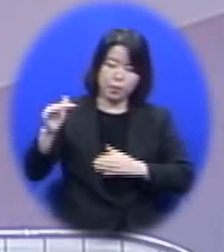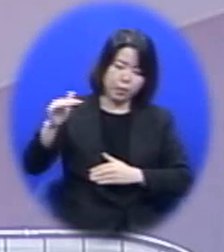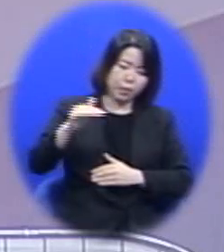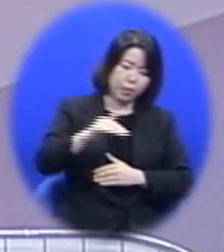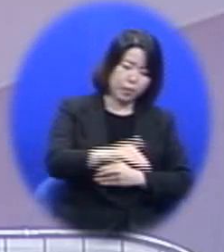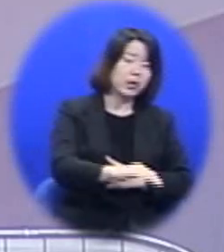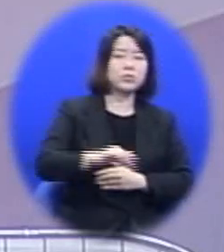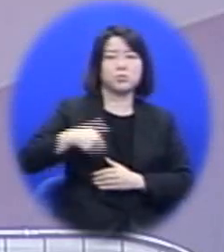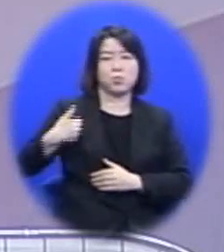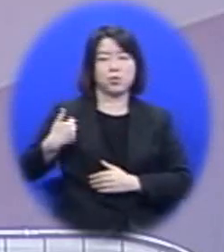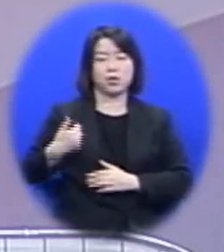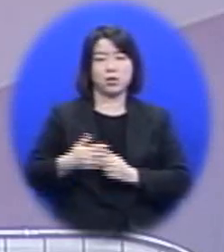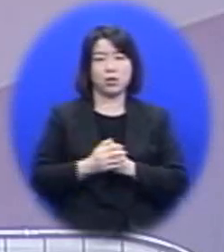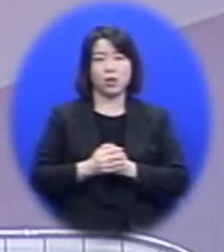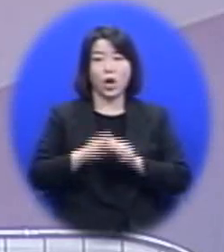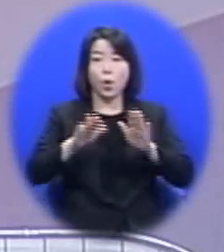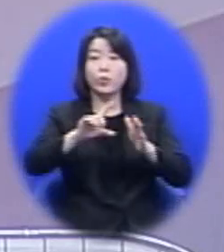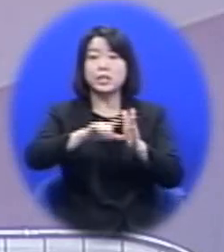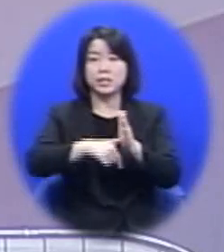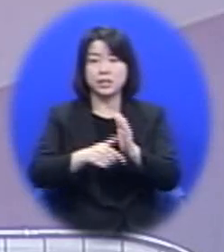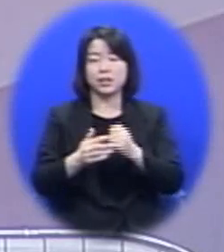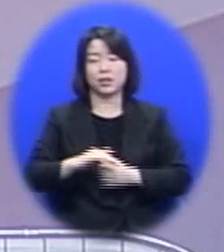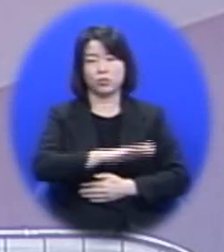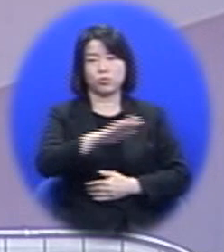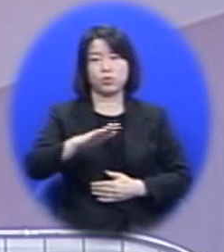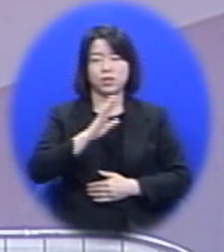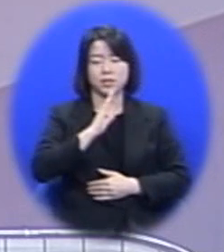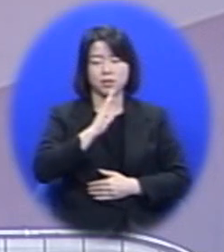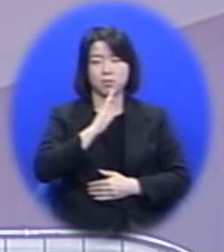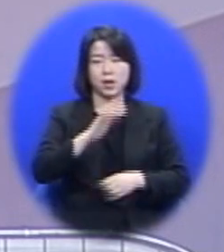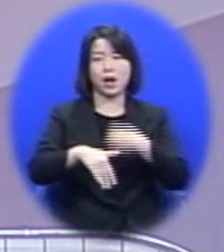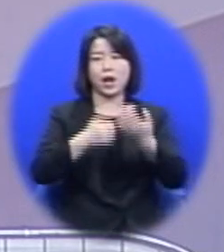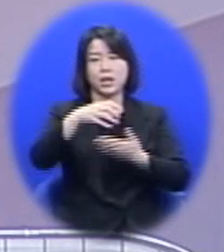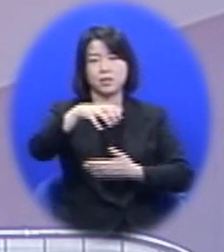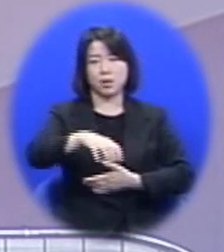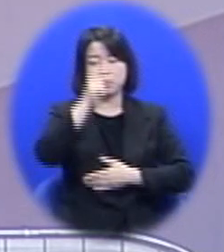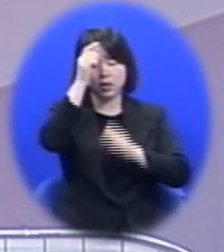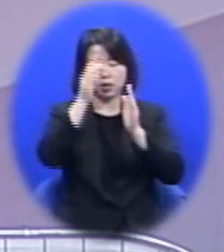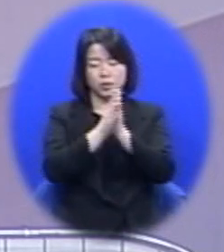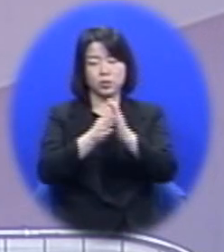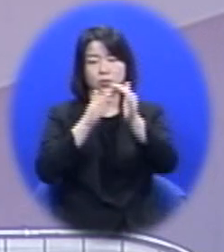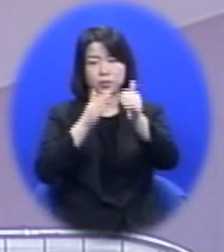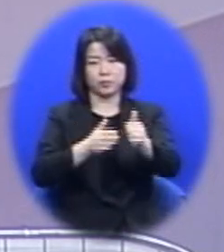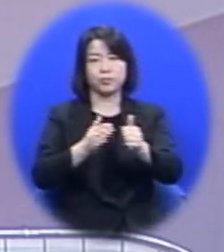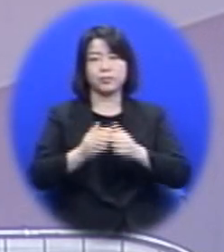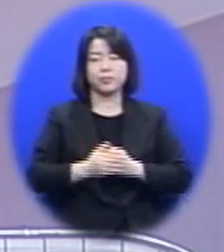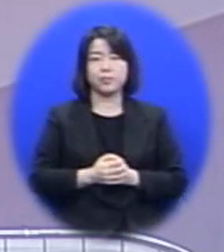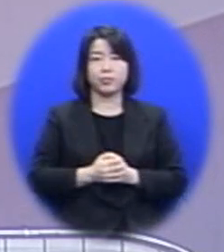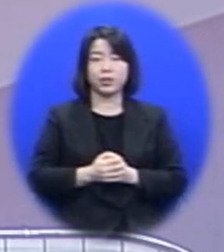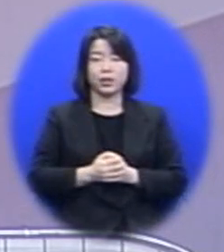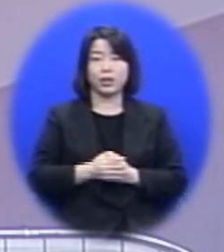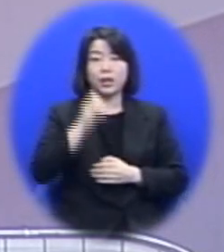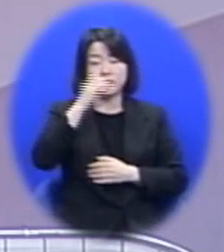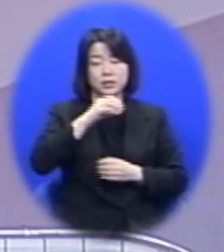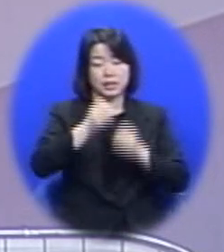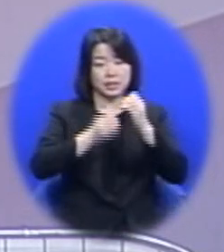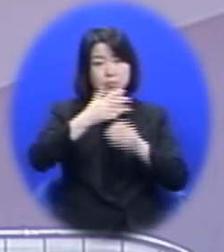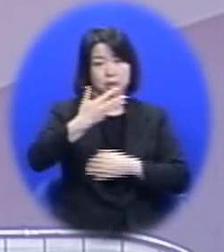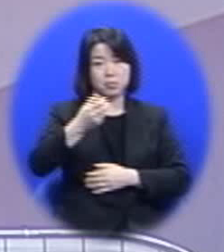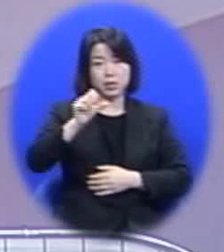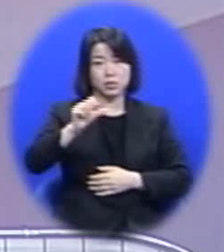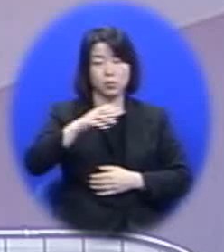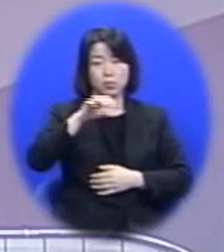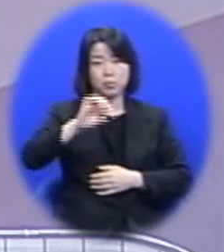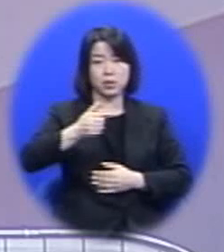모릅니다. 오늘 이 시간에 우리가 정말 하나님 앞에 기도하십시다. 그저 시편 85편을